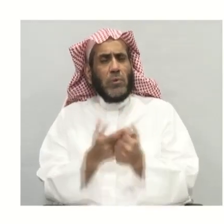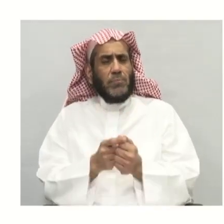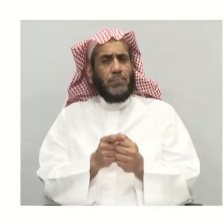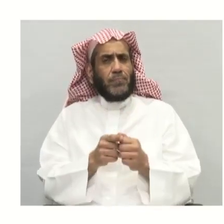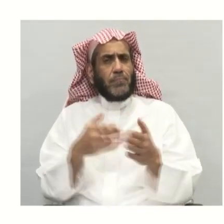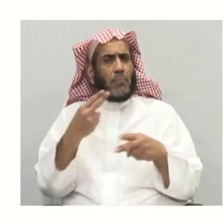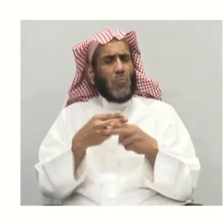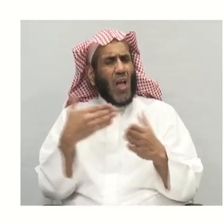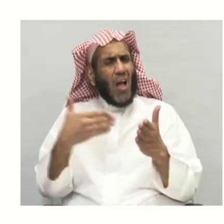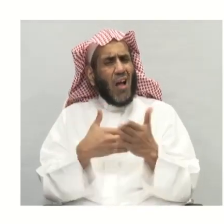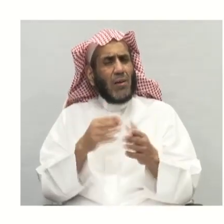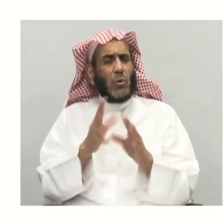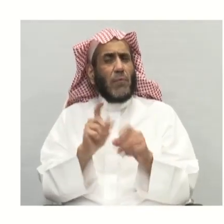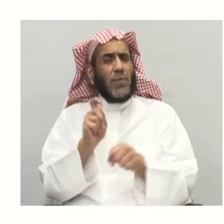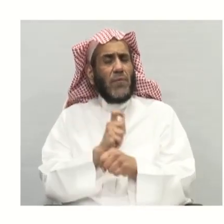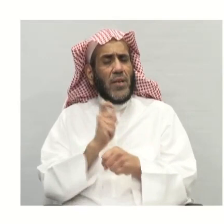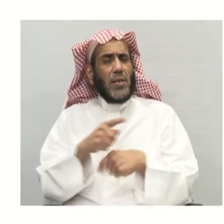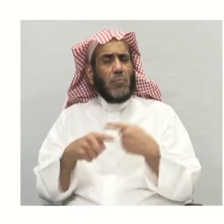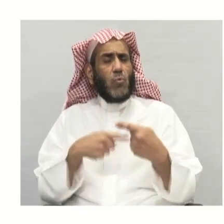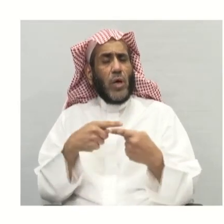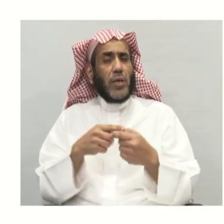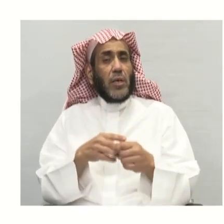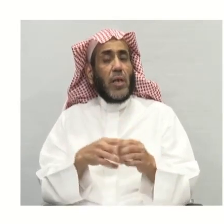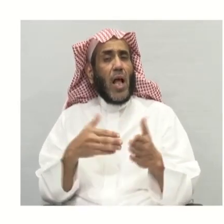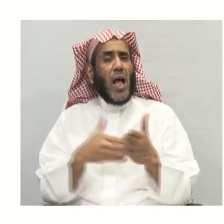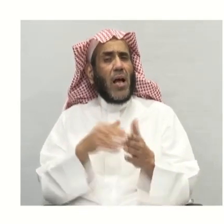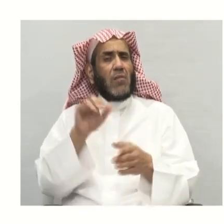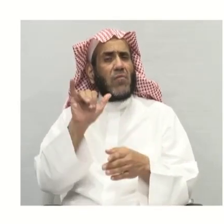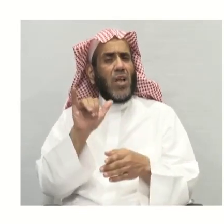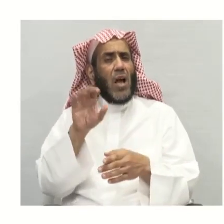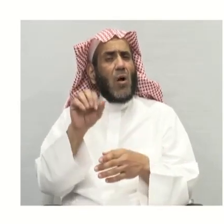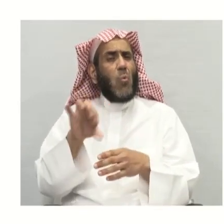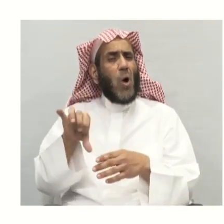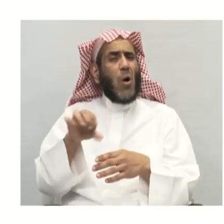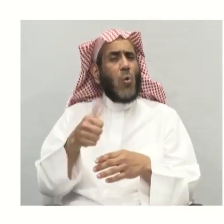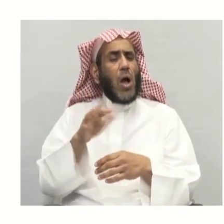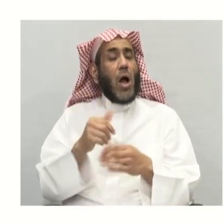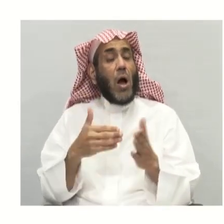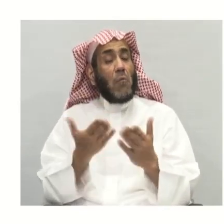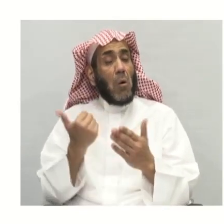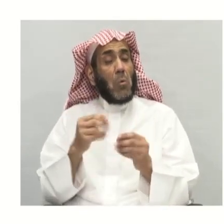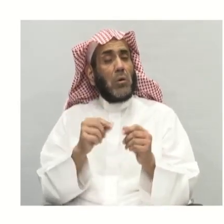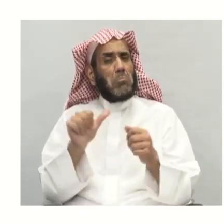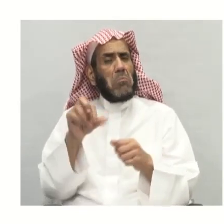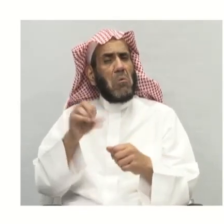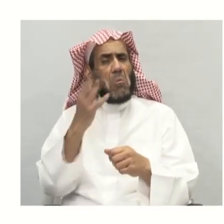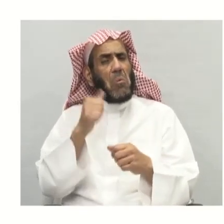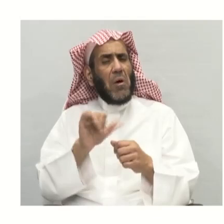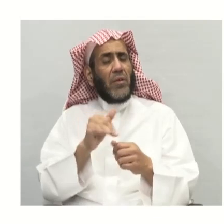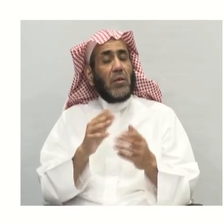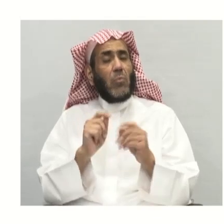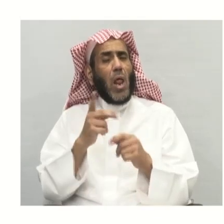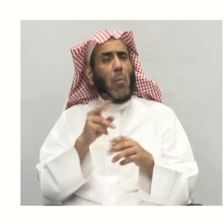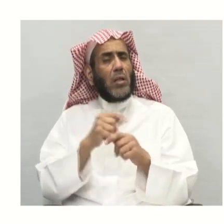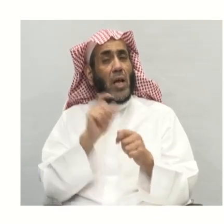ايضا في الفعل المضارع المعتل الاخر اخذنا صحيح الاخر وعرفنا ان العلامات تكون